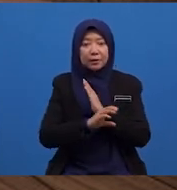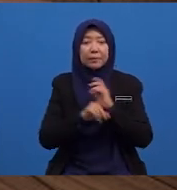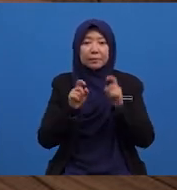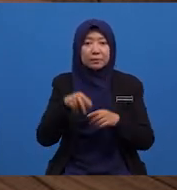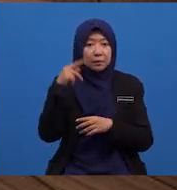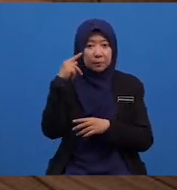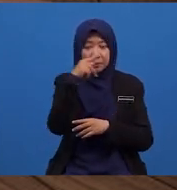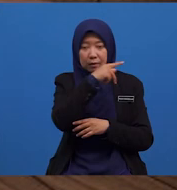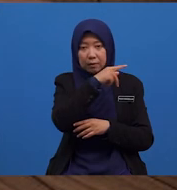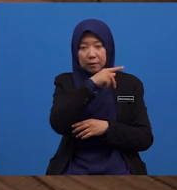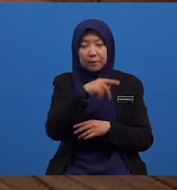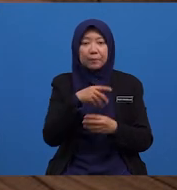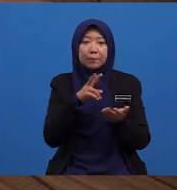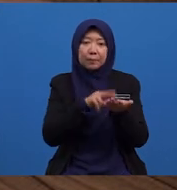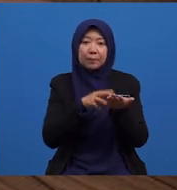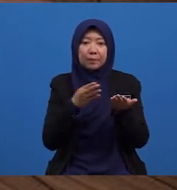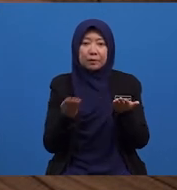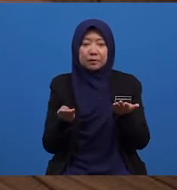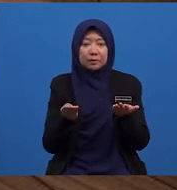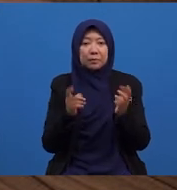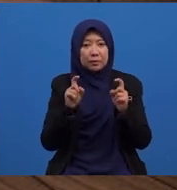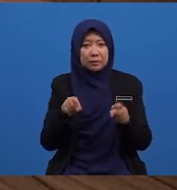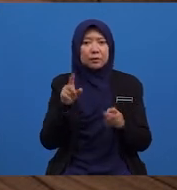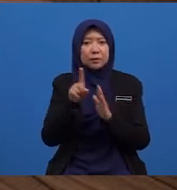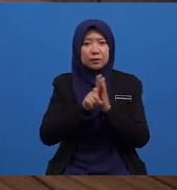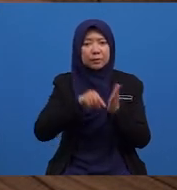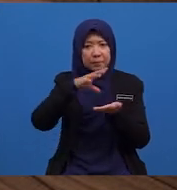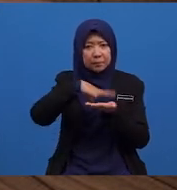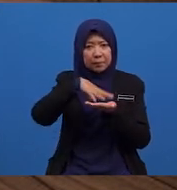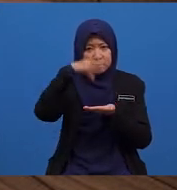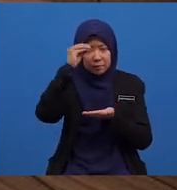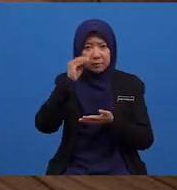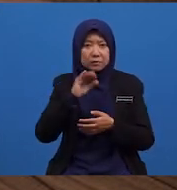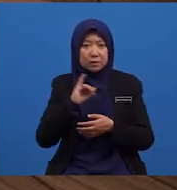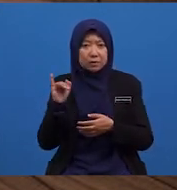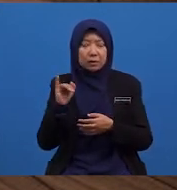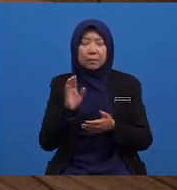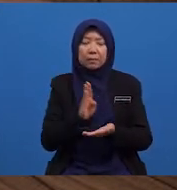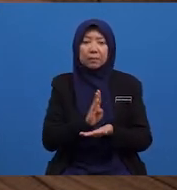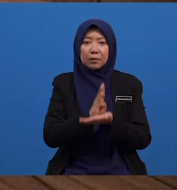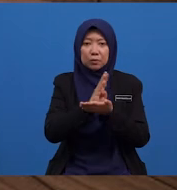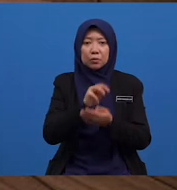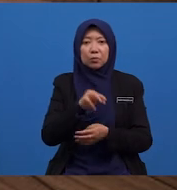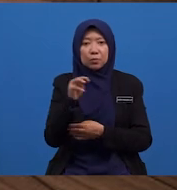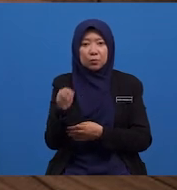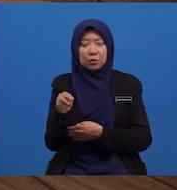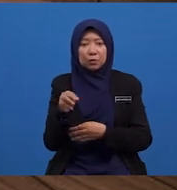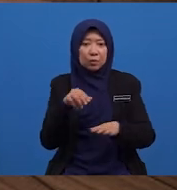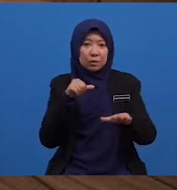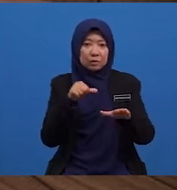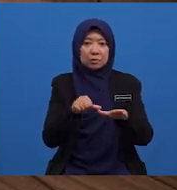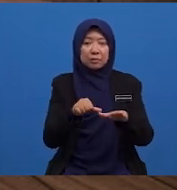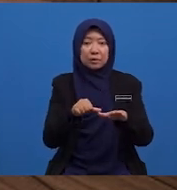dipelihara, peribahasa juga wajar dipelajari kerana peribahasa banyak membantu murid dalam aspek kemahiran